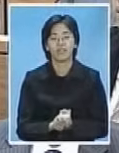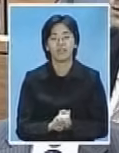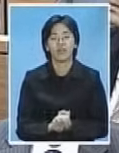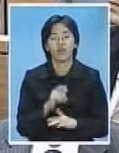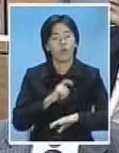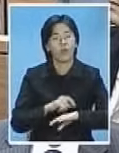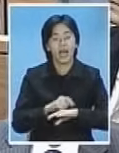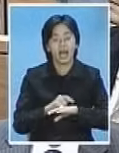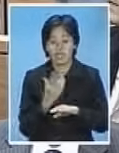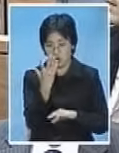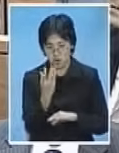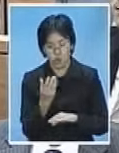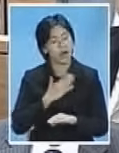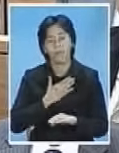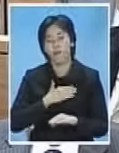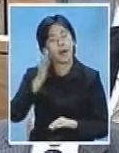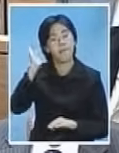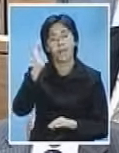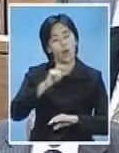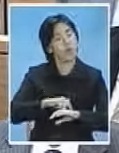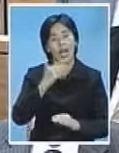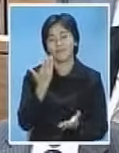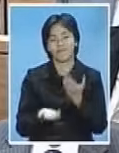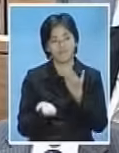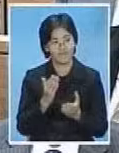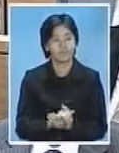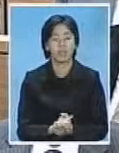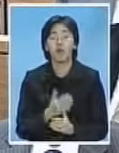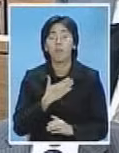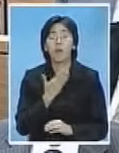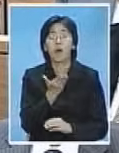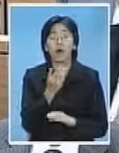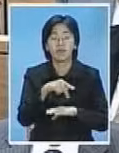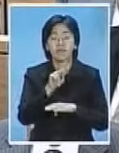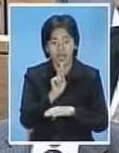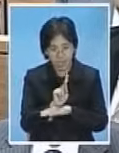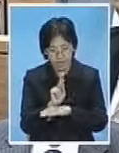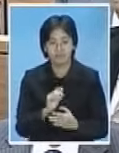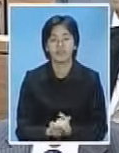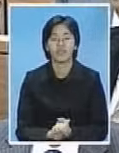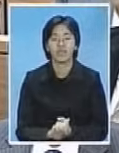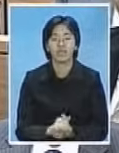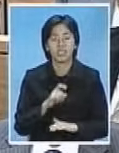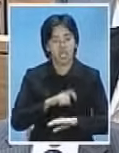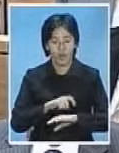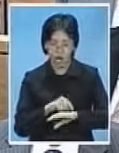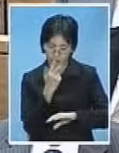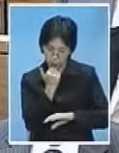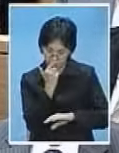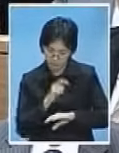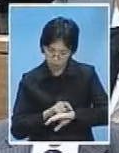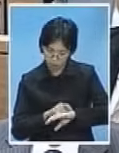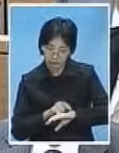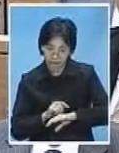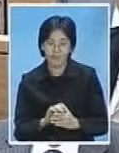ของเวลาที่จำกัดเพราะฉะนั้นก็จะขออนุญาตท่านประธานว่าจะใช้เวลาตามความเหมาะสมแล้ว